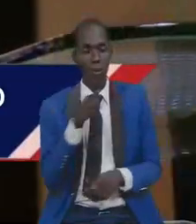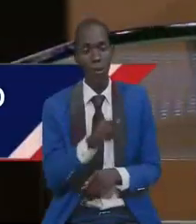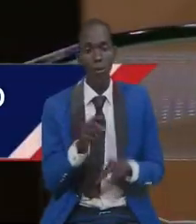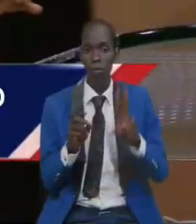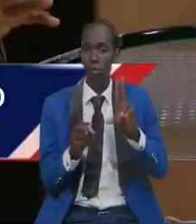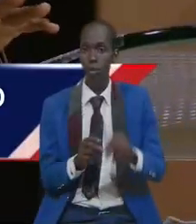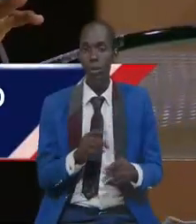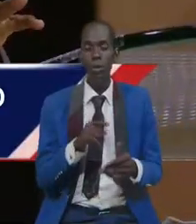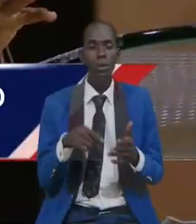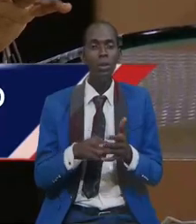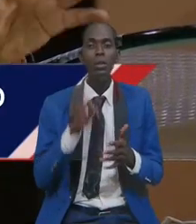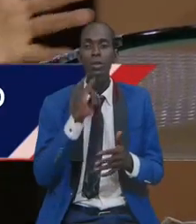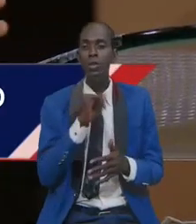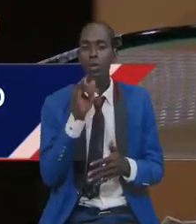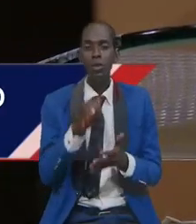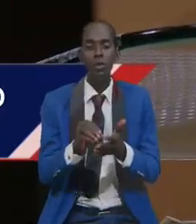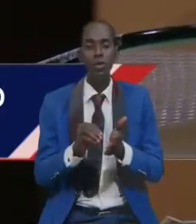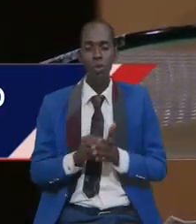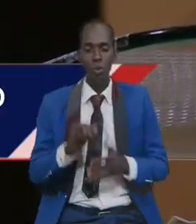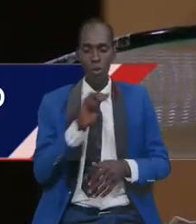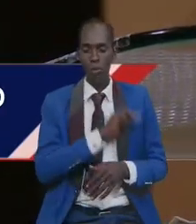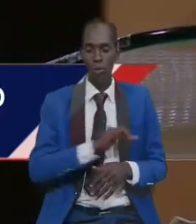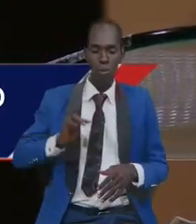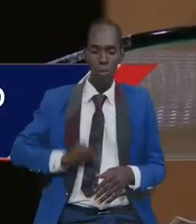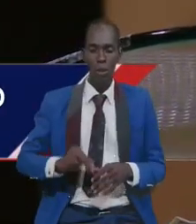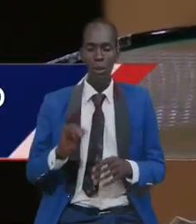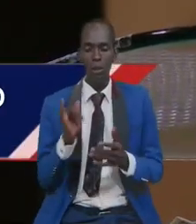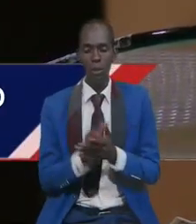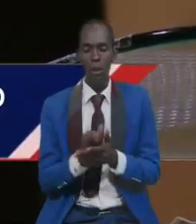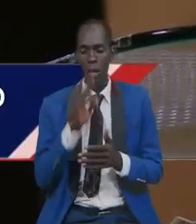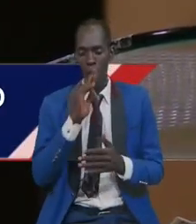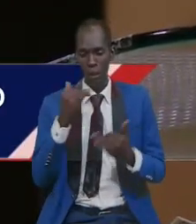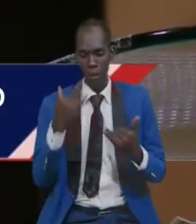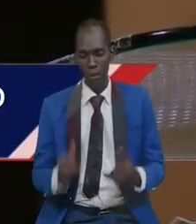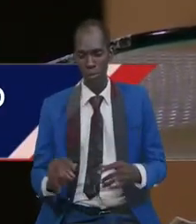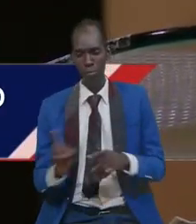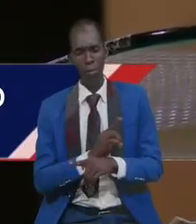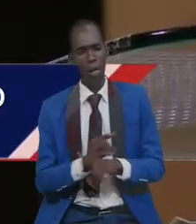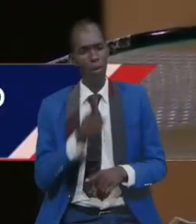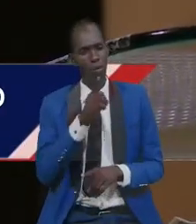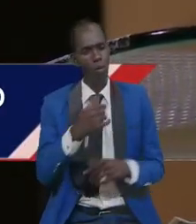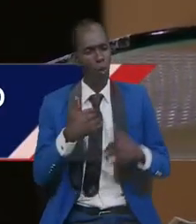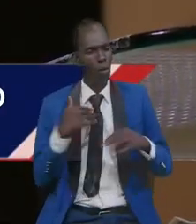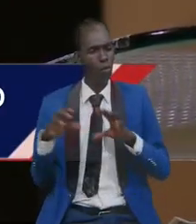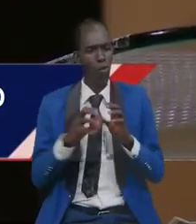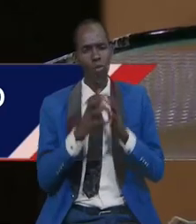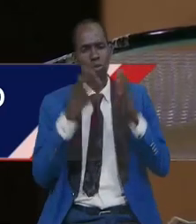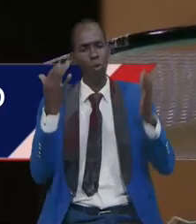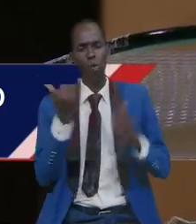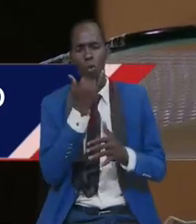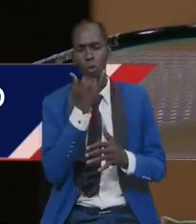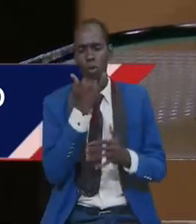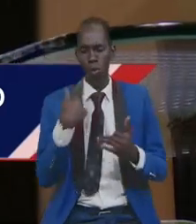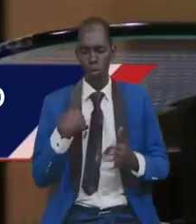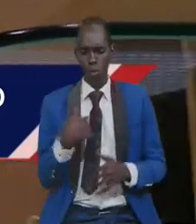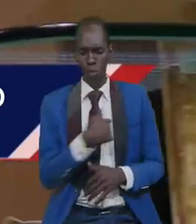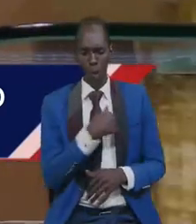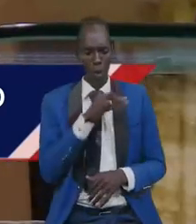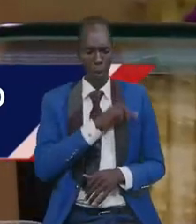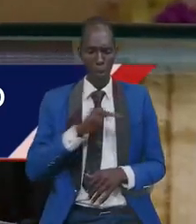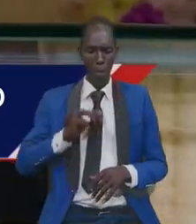pas le cabinet qu'il avait discipliné. Ce n'est pas les supporters ou les opposants qui lui disaient que tu es trop parti, on doit te discipliner maintenant.